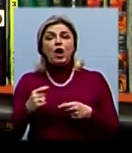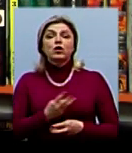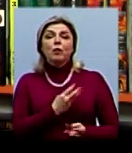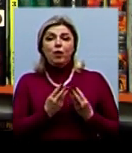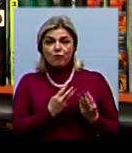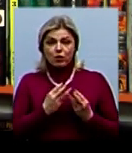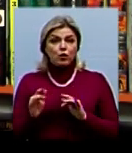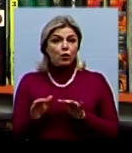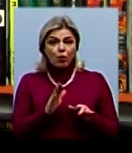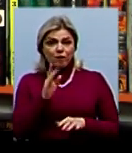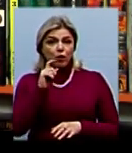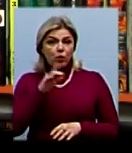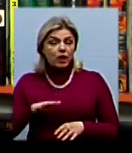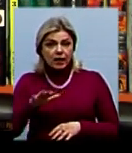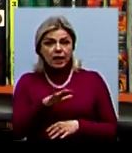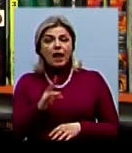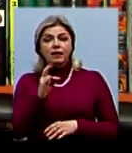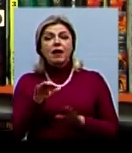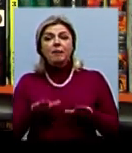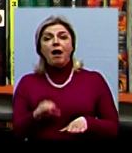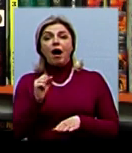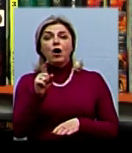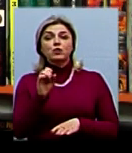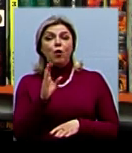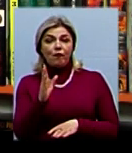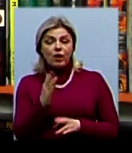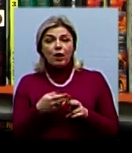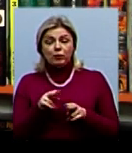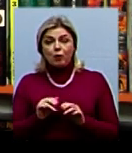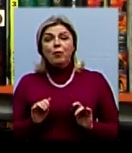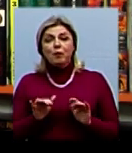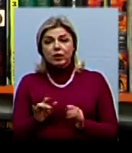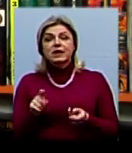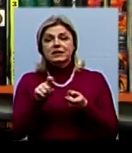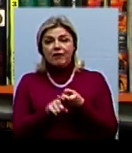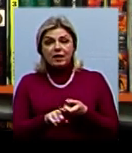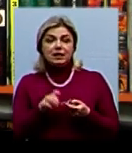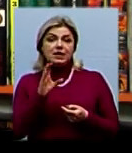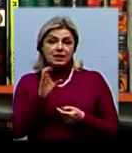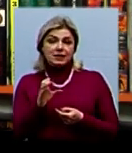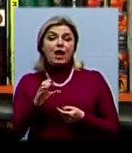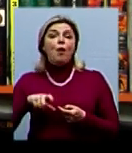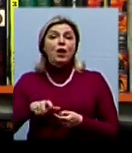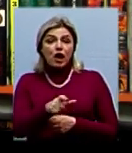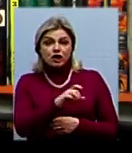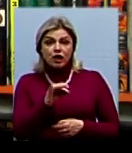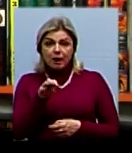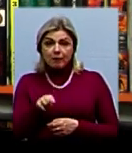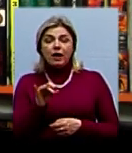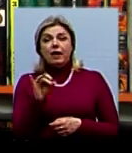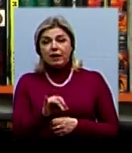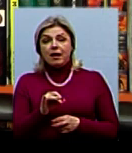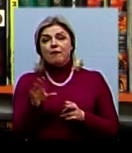Україні. Ось у конкретному місці, на Азові. Тому події пов'язані з морським узбережжям. Ну і сплетіння долі – це, котре ми